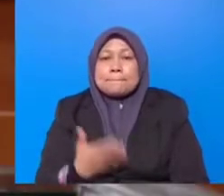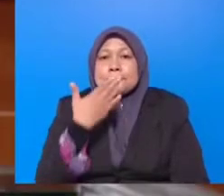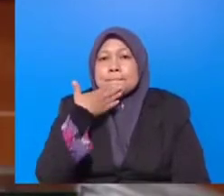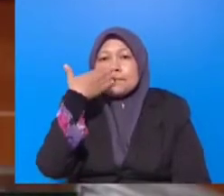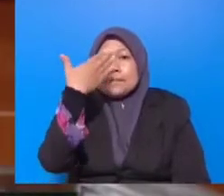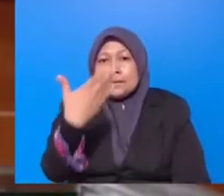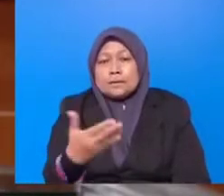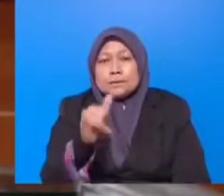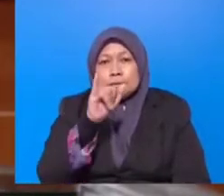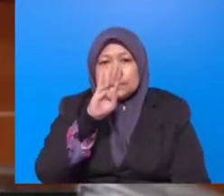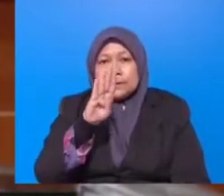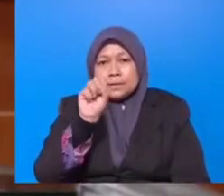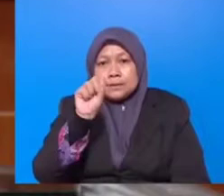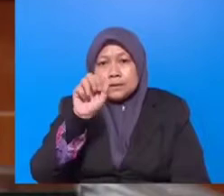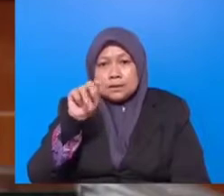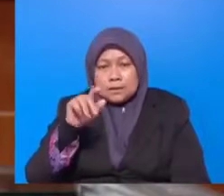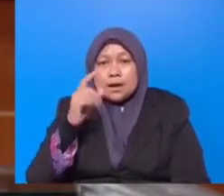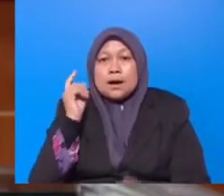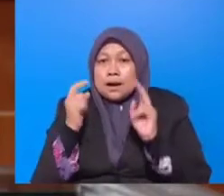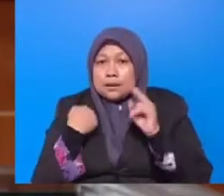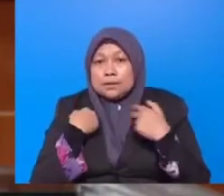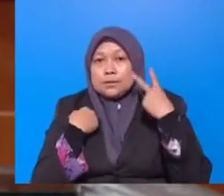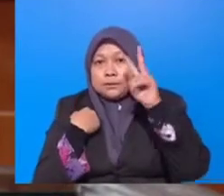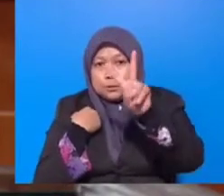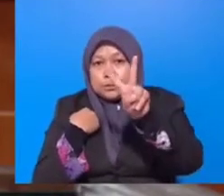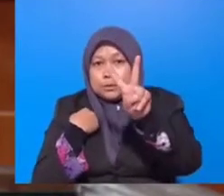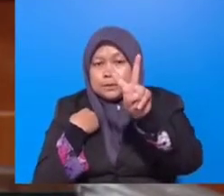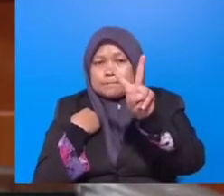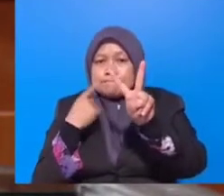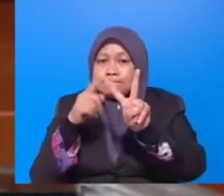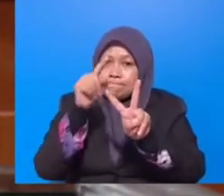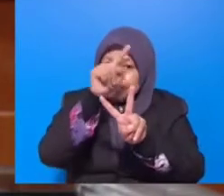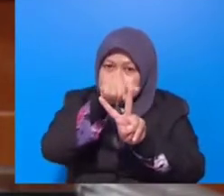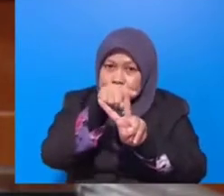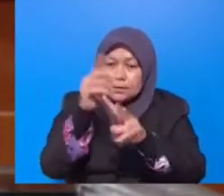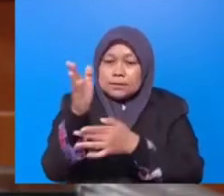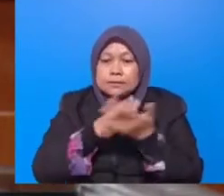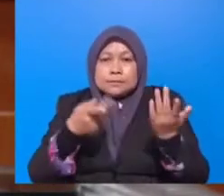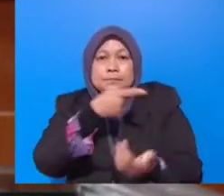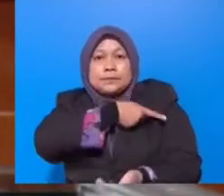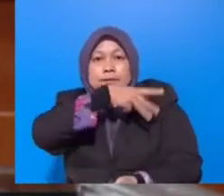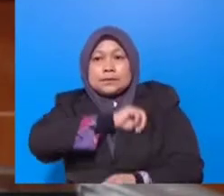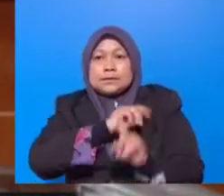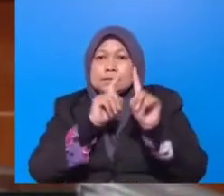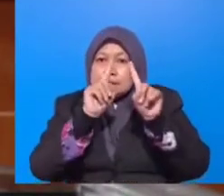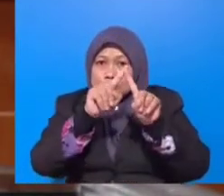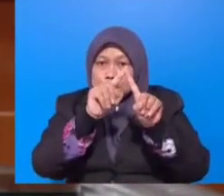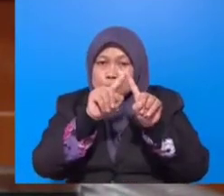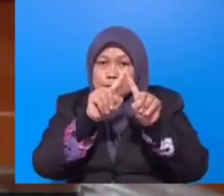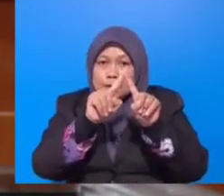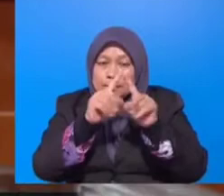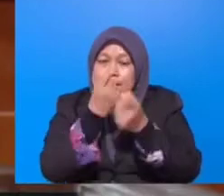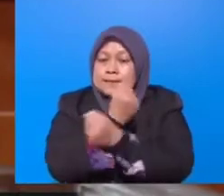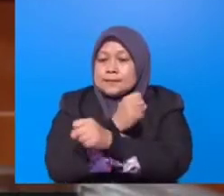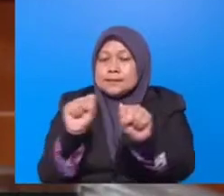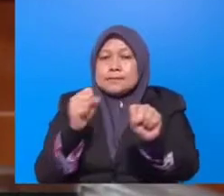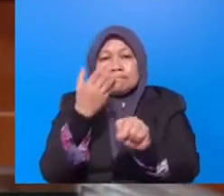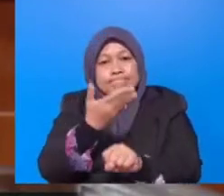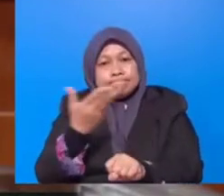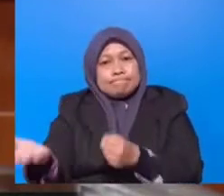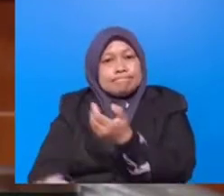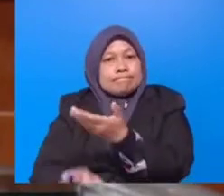Hai Curl kasih yang membuat sweater ada dua aspek yang disediakan oleh pihak Kementerian satu kena adanya kesediaan